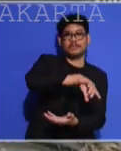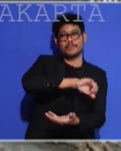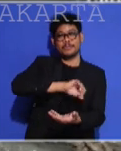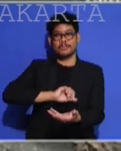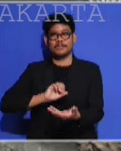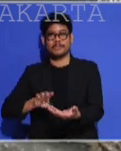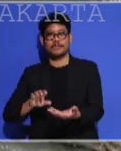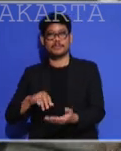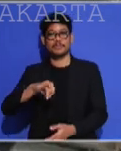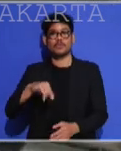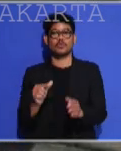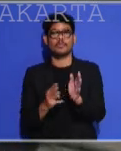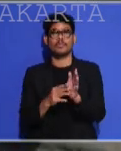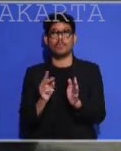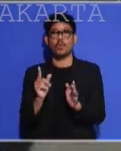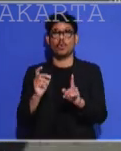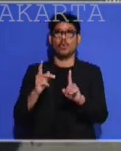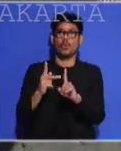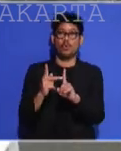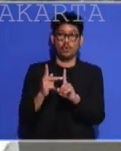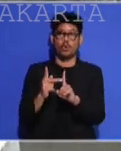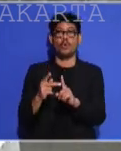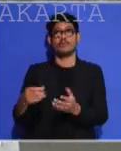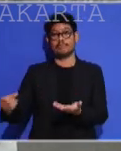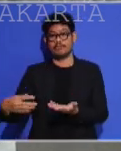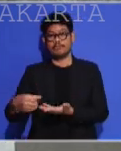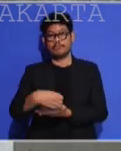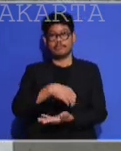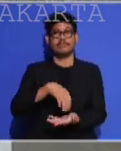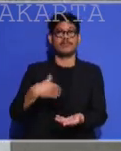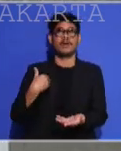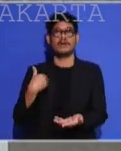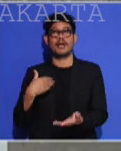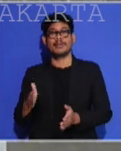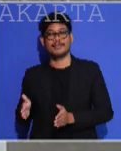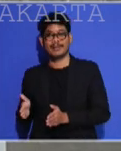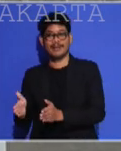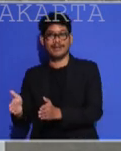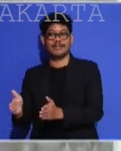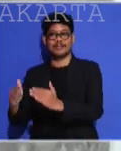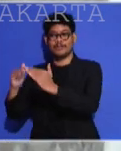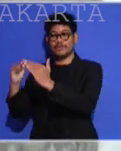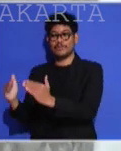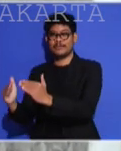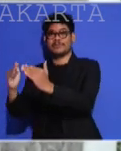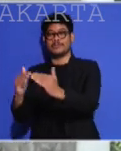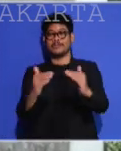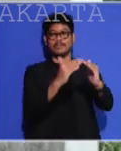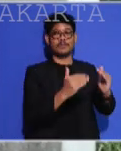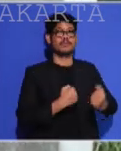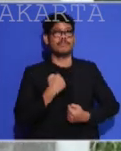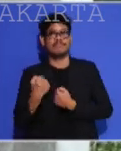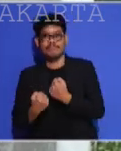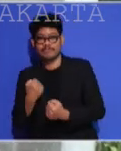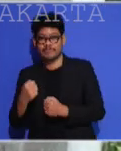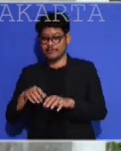Kajawi menika ugi wonten mergi kados dene nalika para jamaah mlajar alon-alon ing antawisipun bukit Sofa lan Marwa ingkang tebihipun